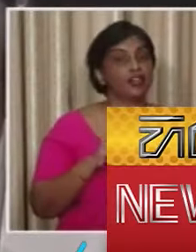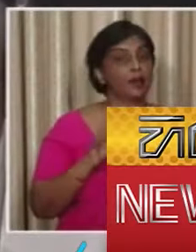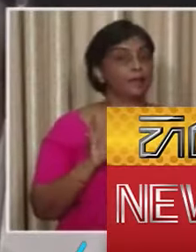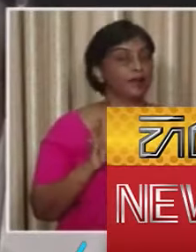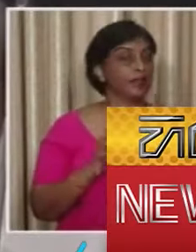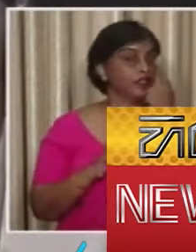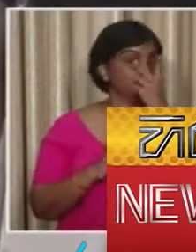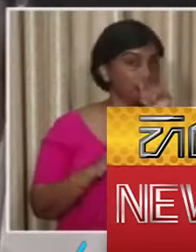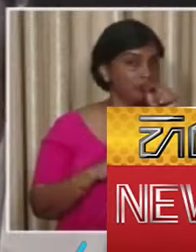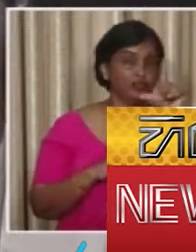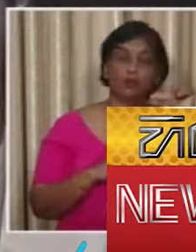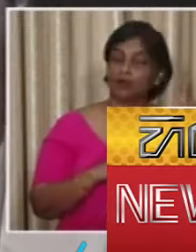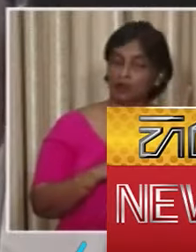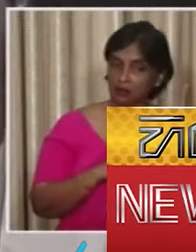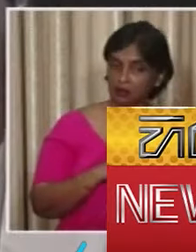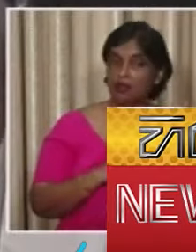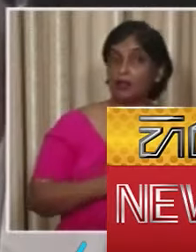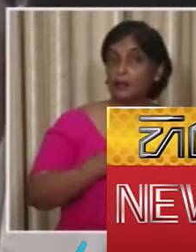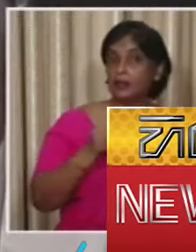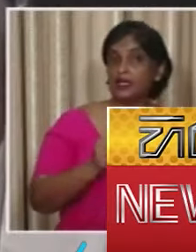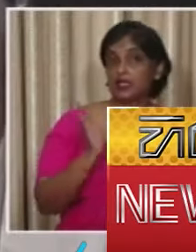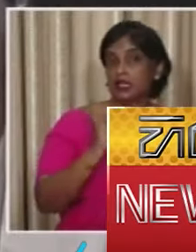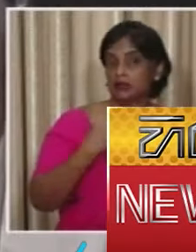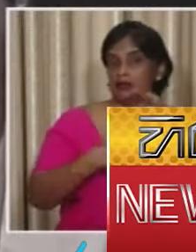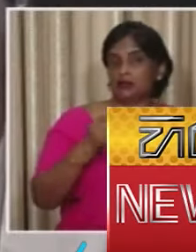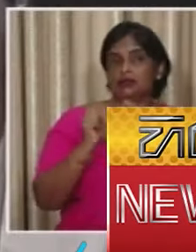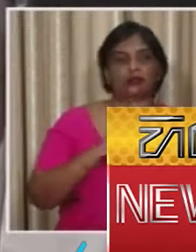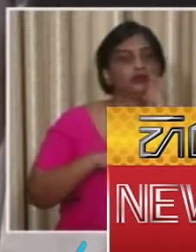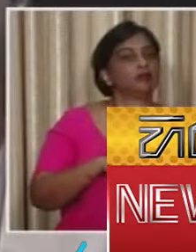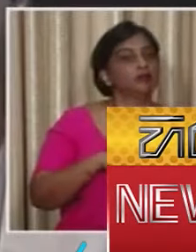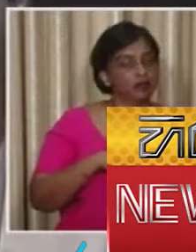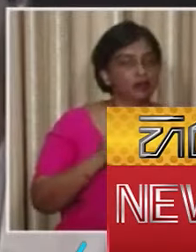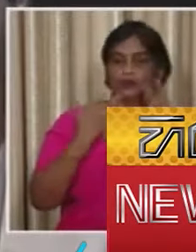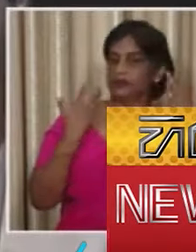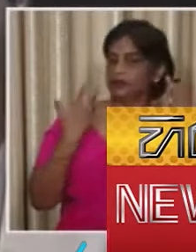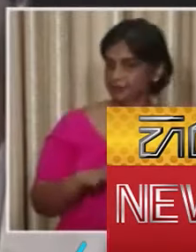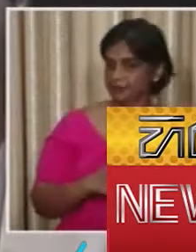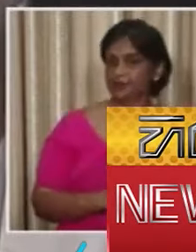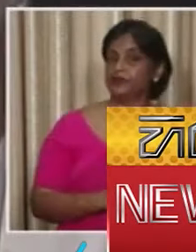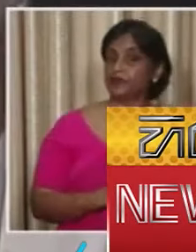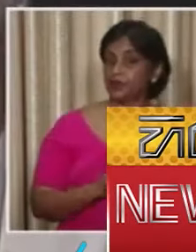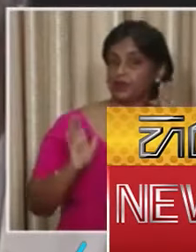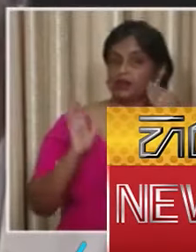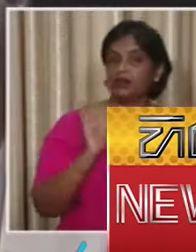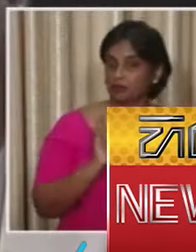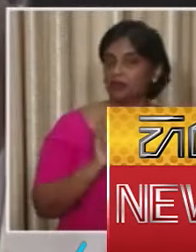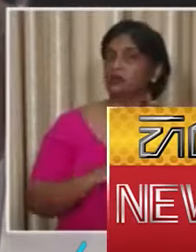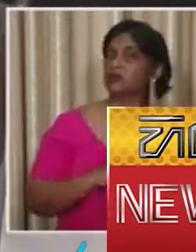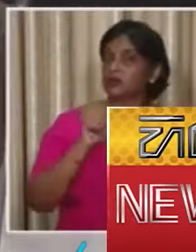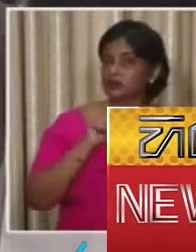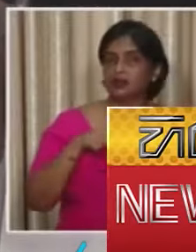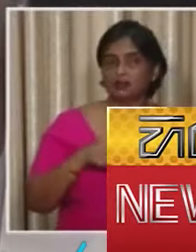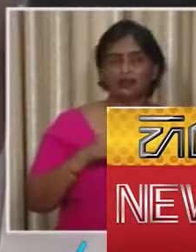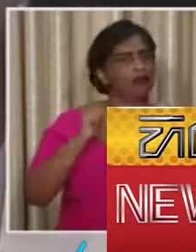බිලියන 14.7ක් වූ වාණිජ ණය ප්‍රතිවගතකරණයේ සැලසුම් අවසන් කර ගැනීමයි. මේ පිළිබඳ සාකච්ඡා